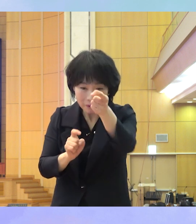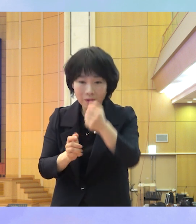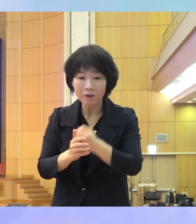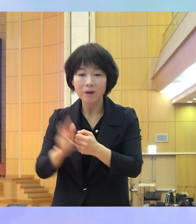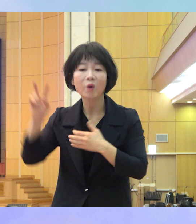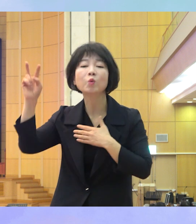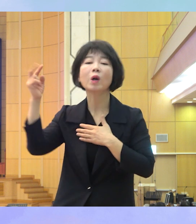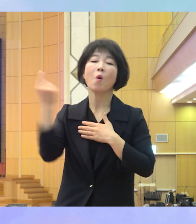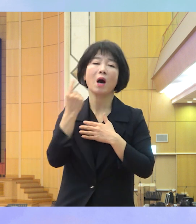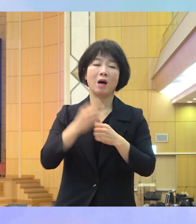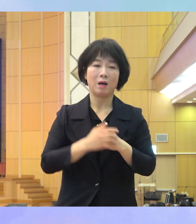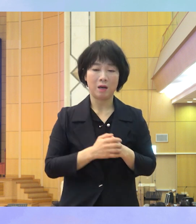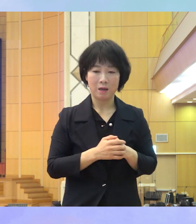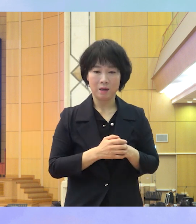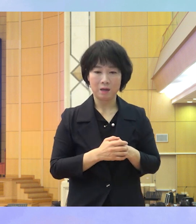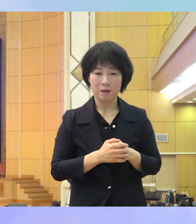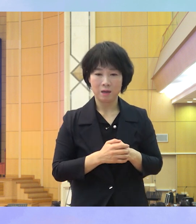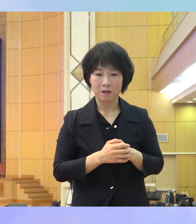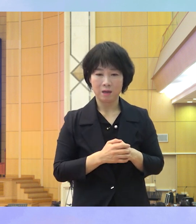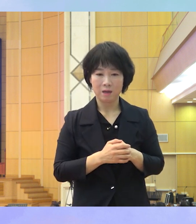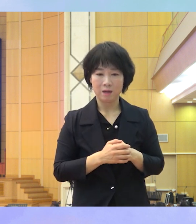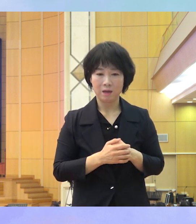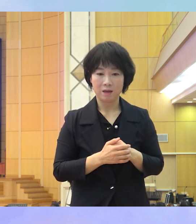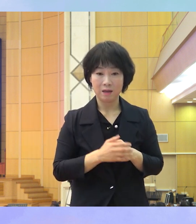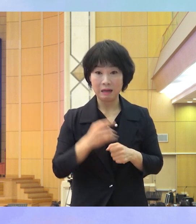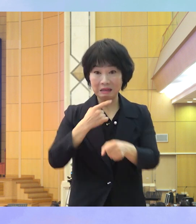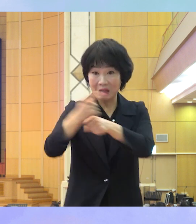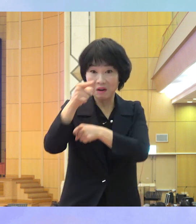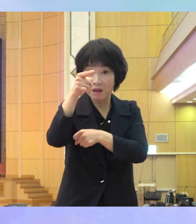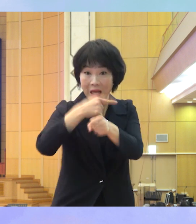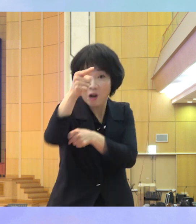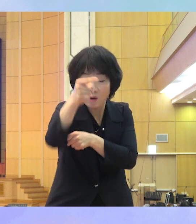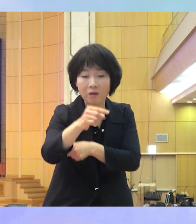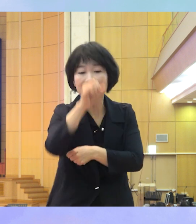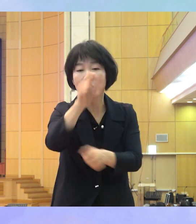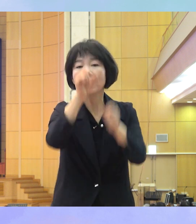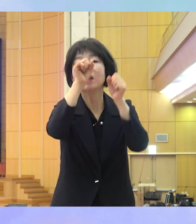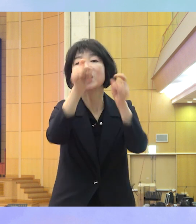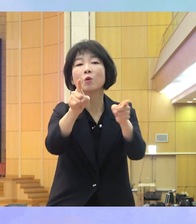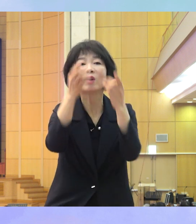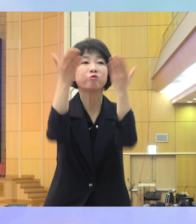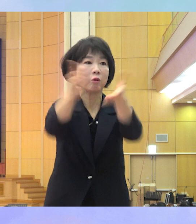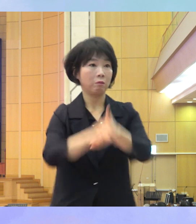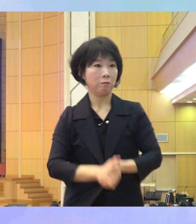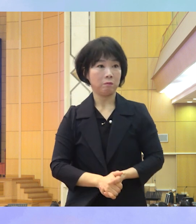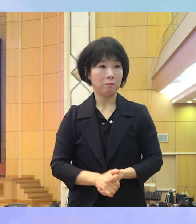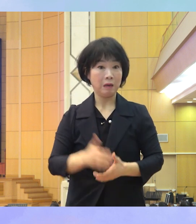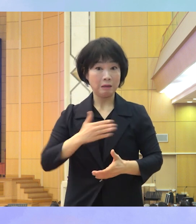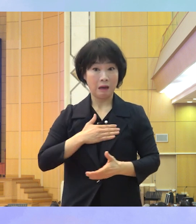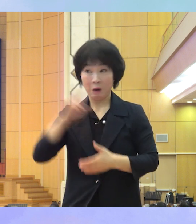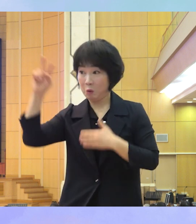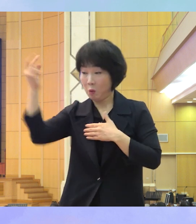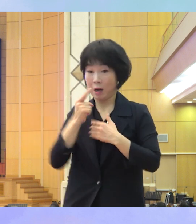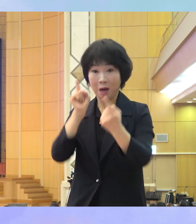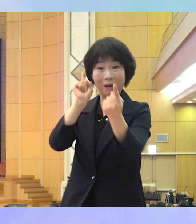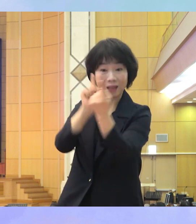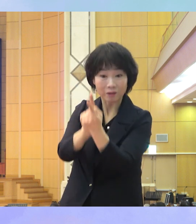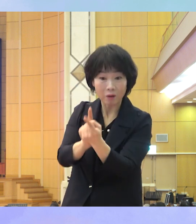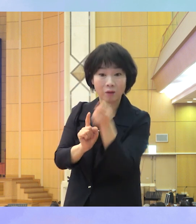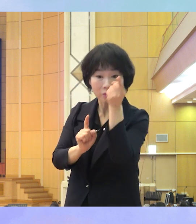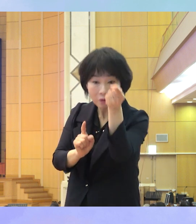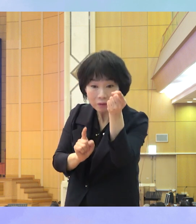이럴 때에 기회가 딱 왔다는 거죠. 내가 내게로 돌아오리니